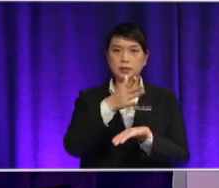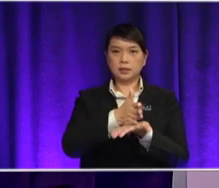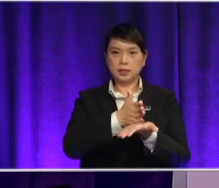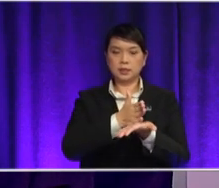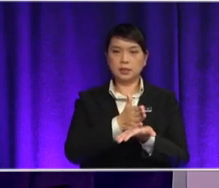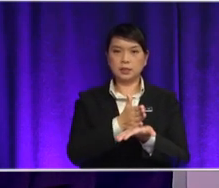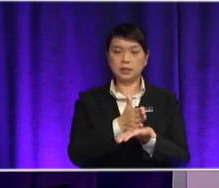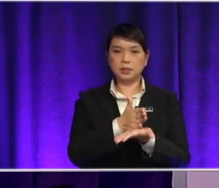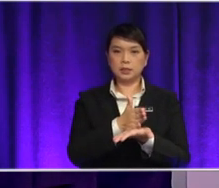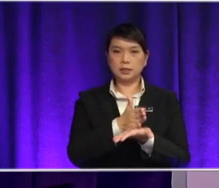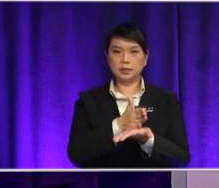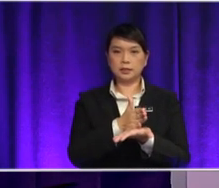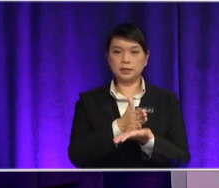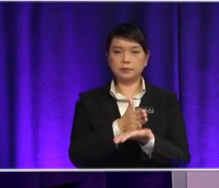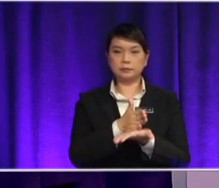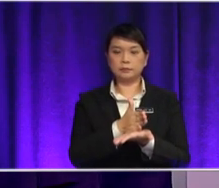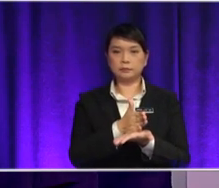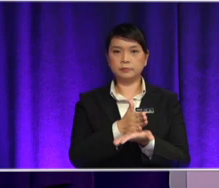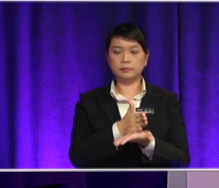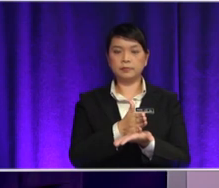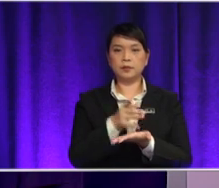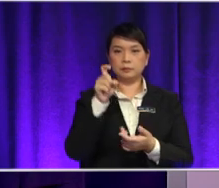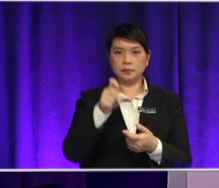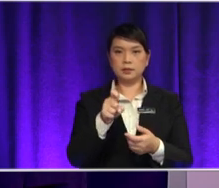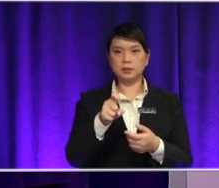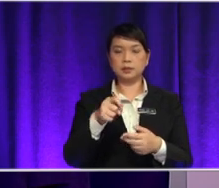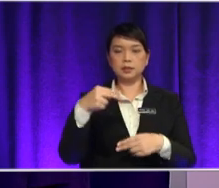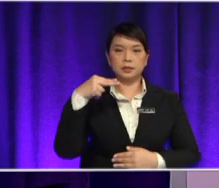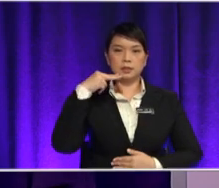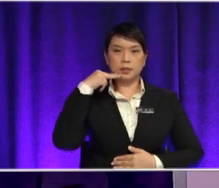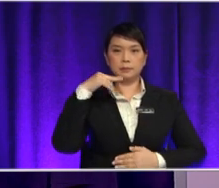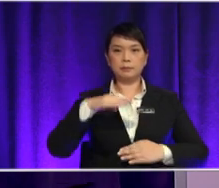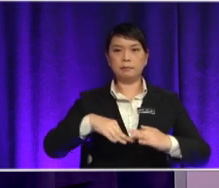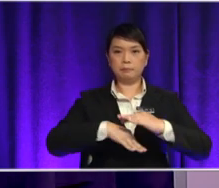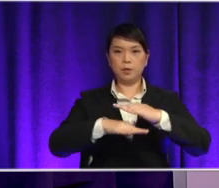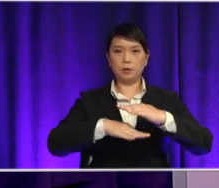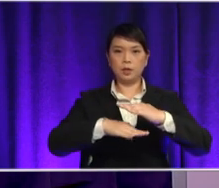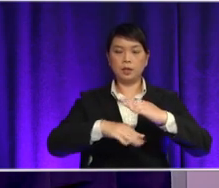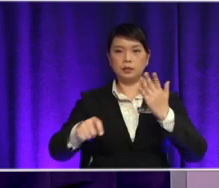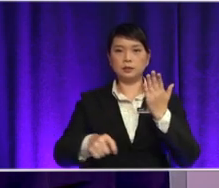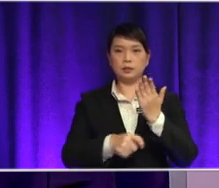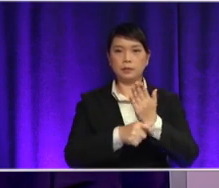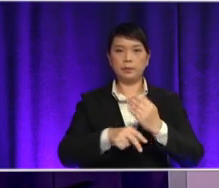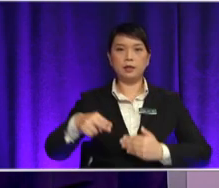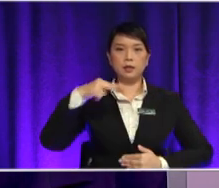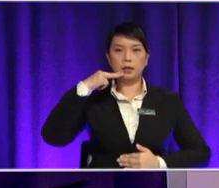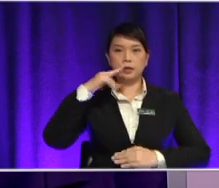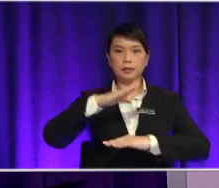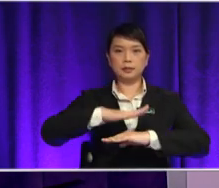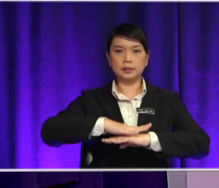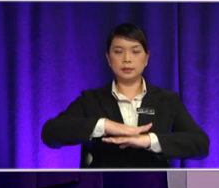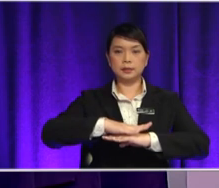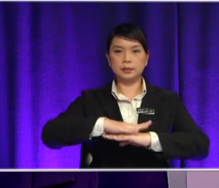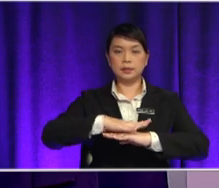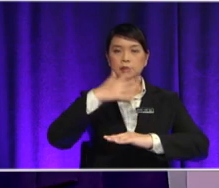adalah mesti had bawah tambah had atas. Tambah dulu. Kemudian sebab dia tengah-tengah, jadi kita bahagi